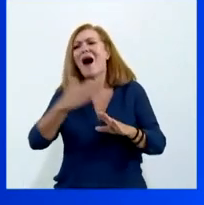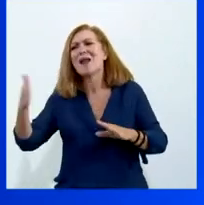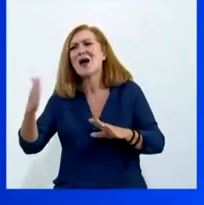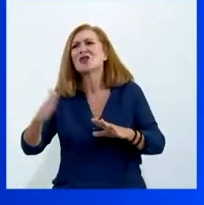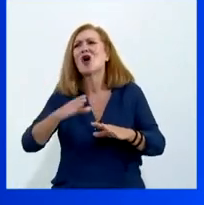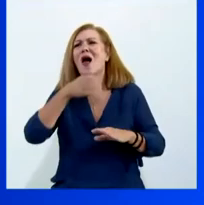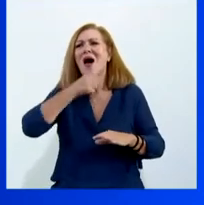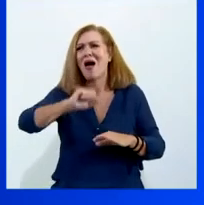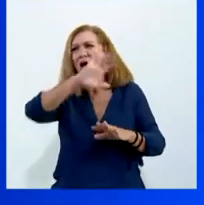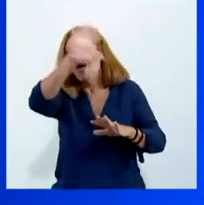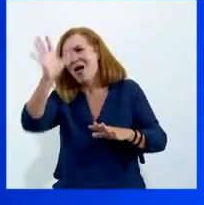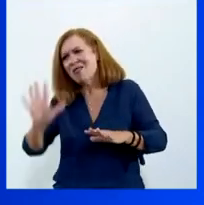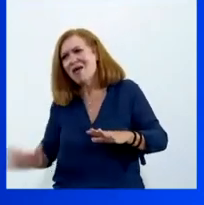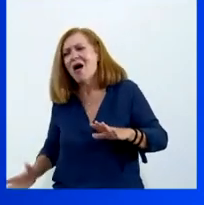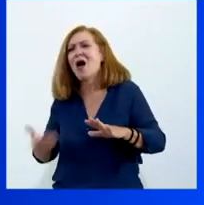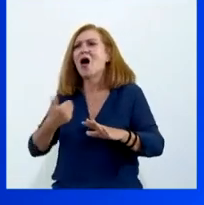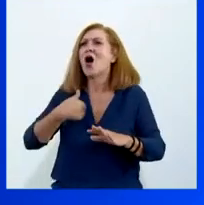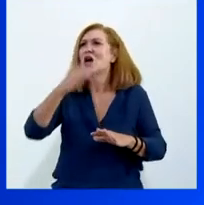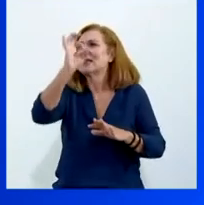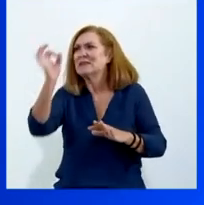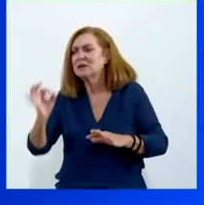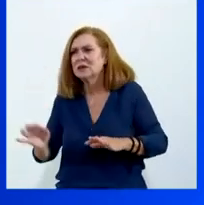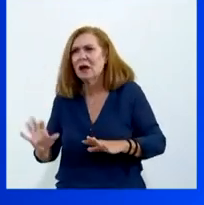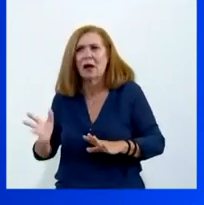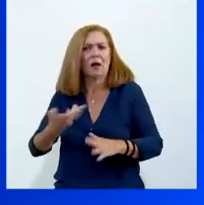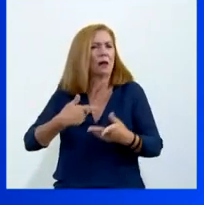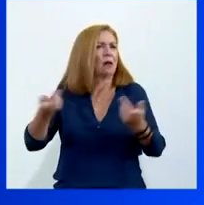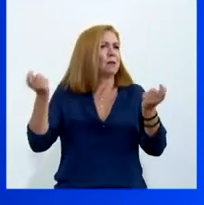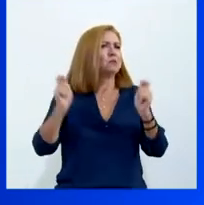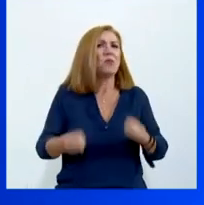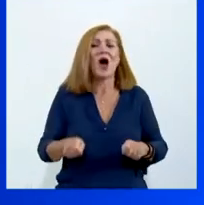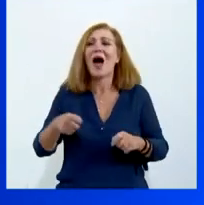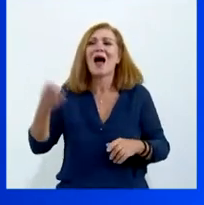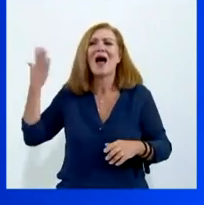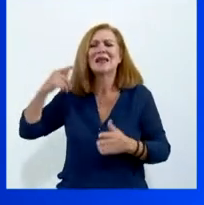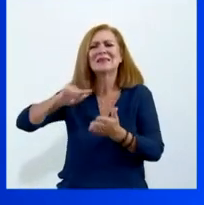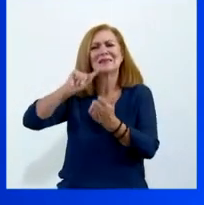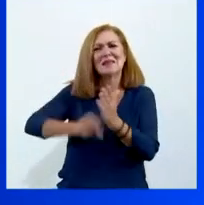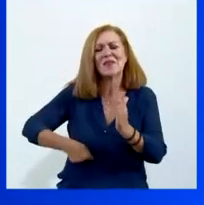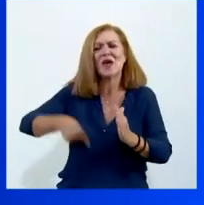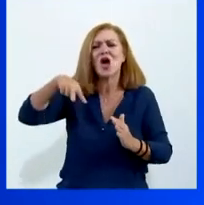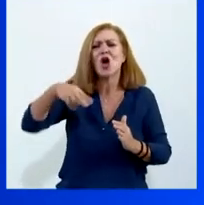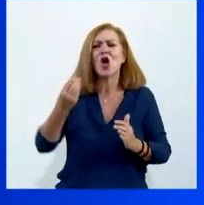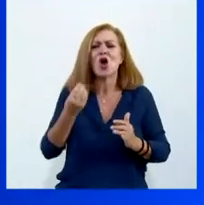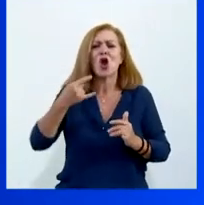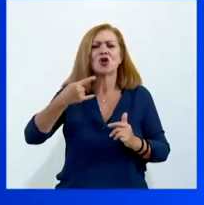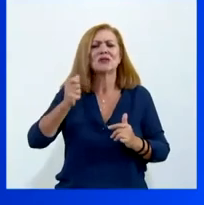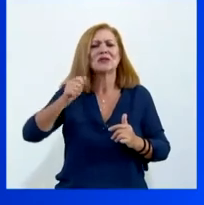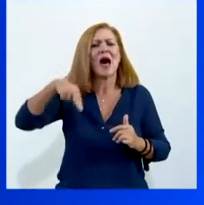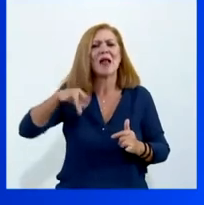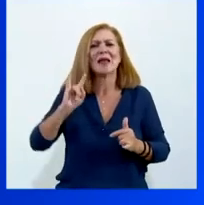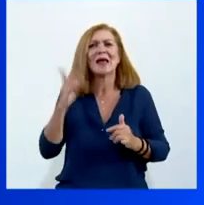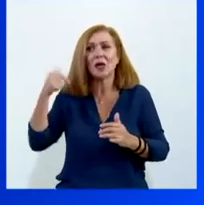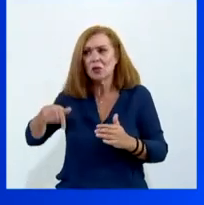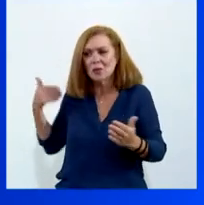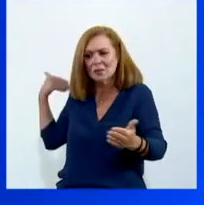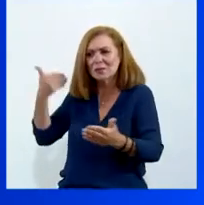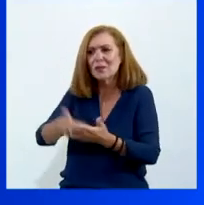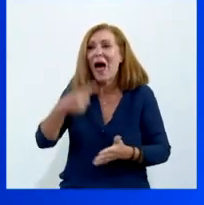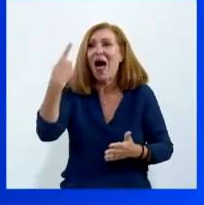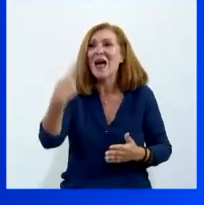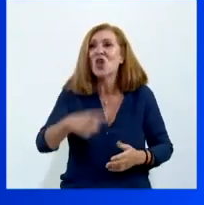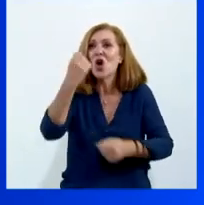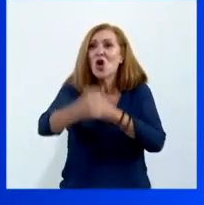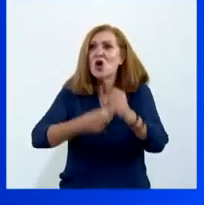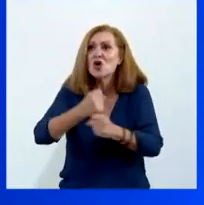Αιγαίου, εξάλλου. Θέλω να θυμίσω ότι φέτος συμπληρώνονται 100 χρόνια από τη συνθήκη της Λοζάνης, η οποία απέδειξε ότι είναι εξαιρετικά ανθεκτική, αλλά και ζητήματα τα